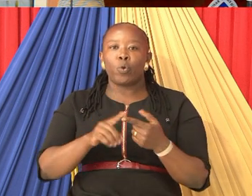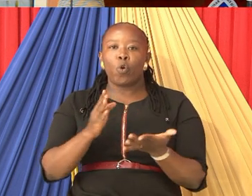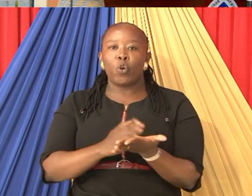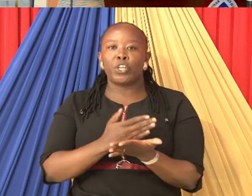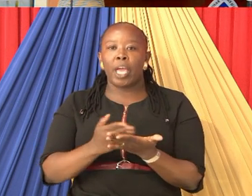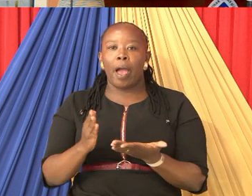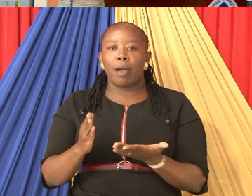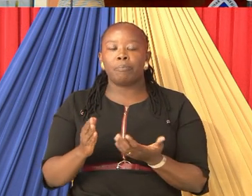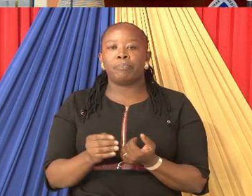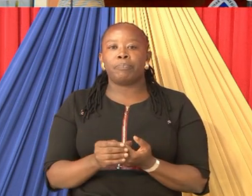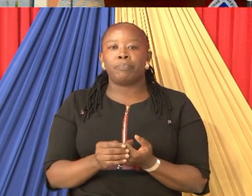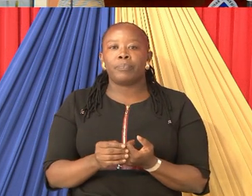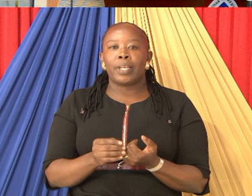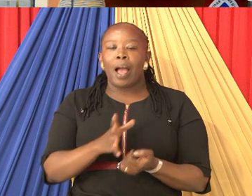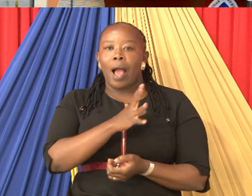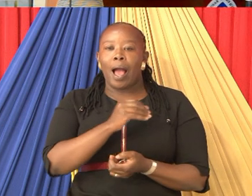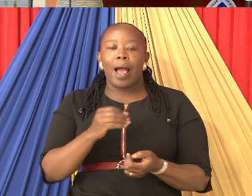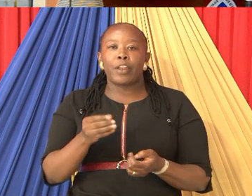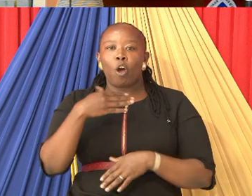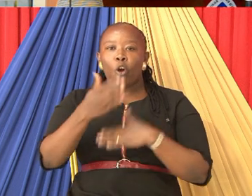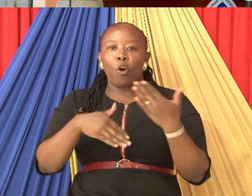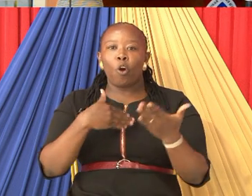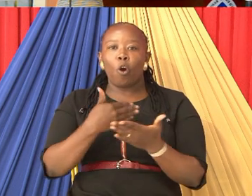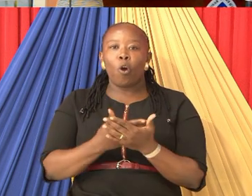mkutano. Wakala wote wakashiba,